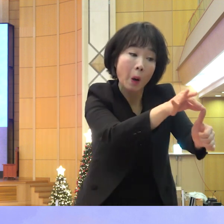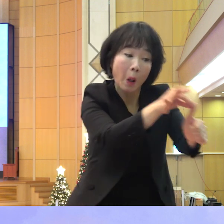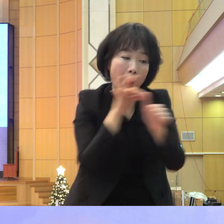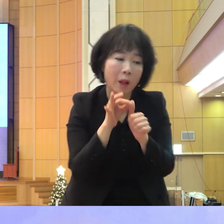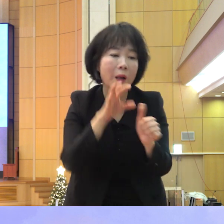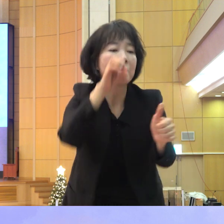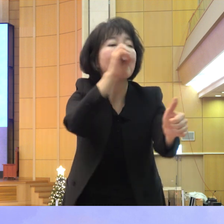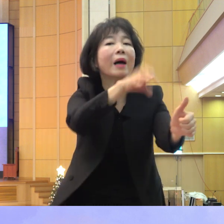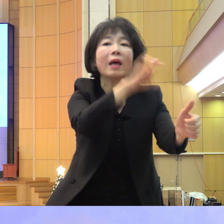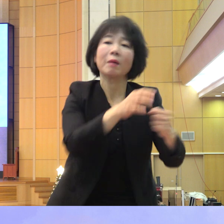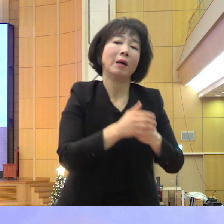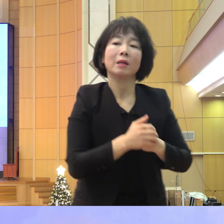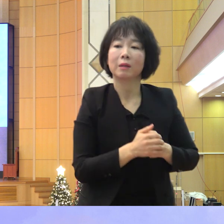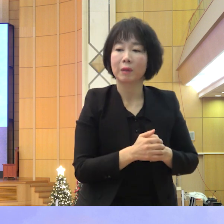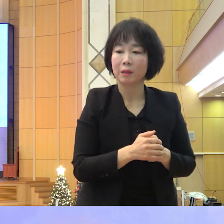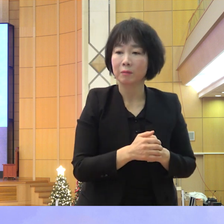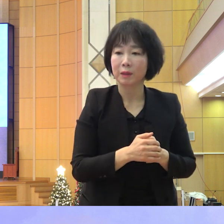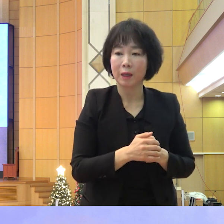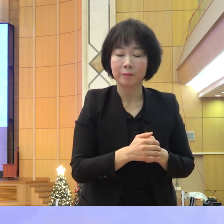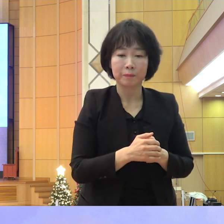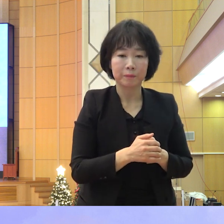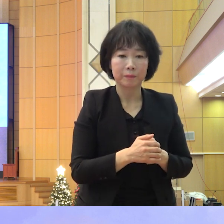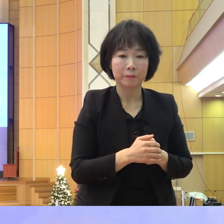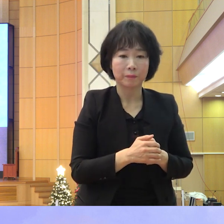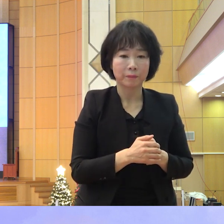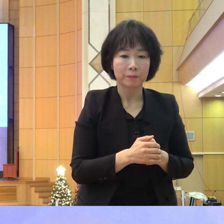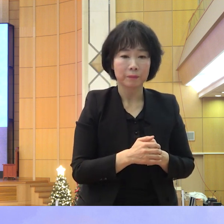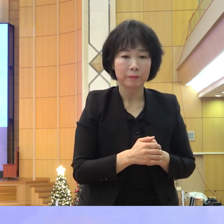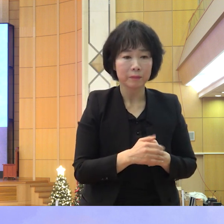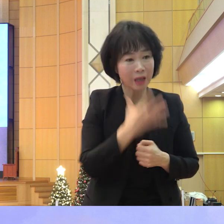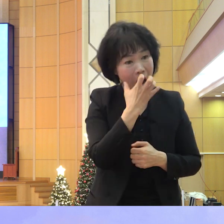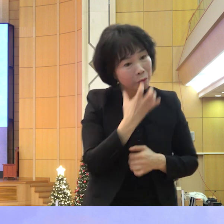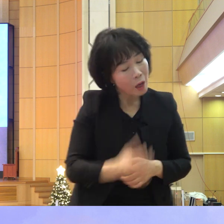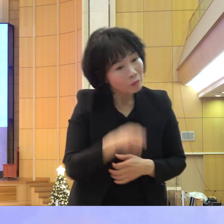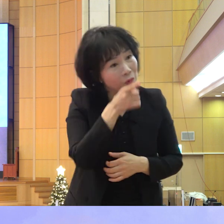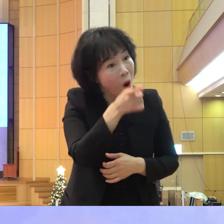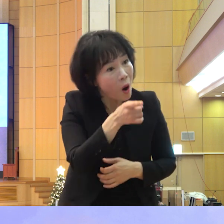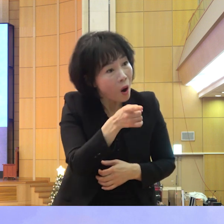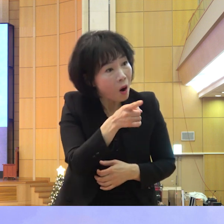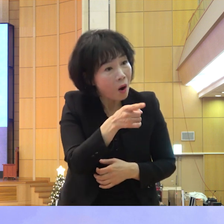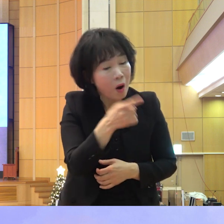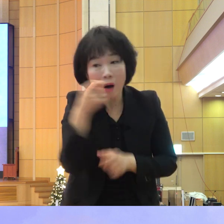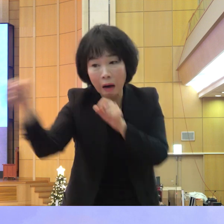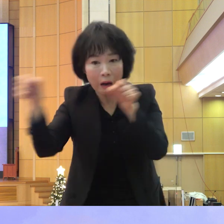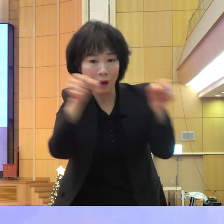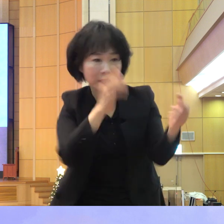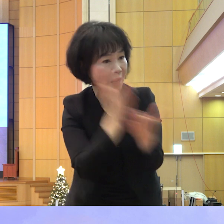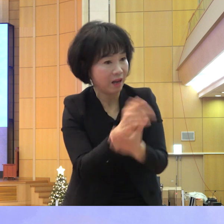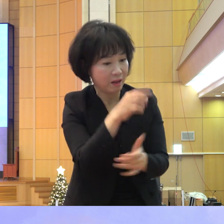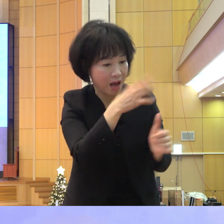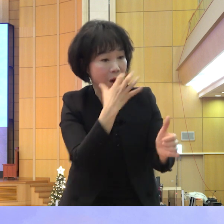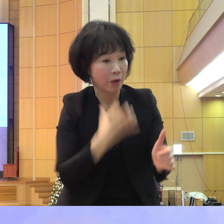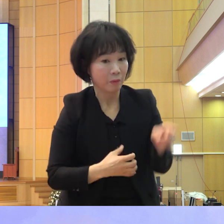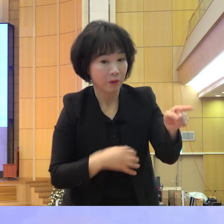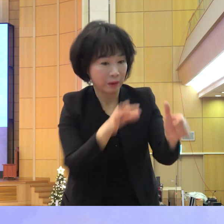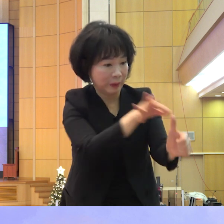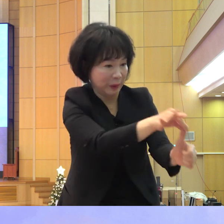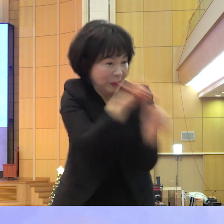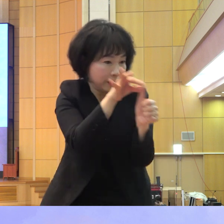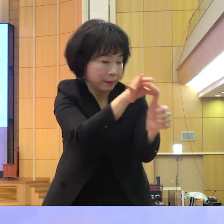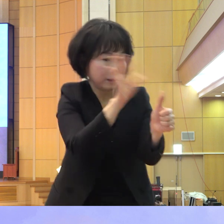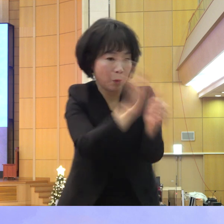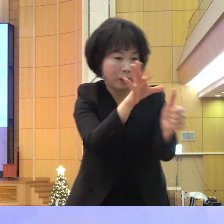사람들과 더불어서 날마다 죄 짓는 것만 바라보고 죄 가운데 살면 안 되겠기에 아브라함만